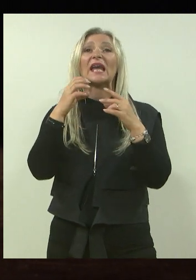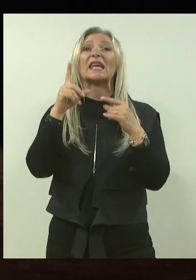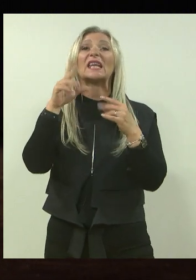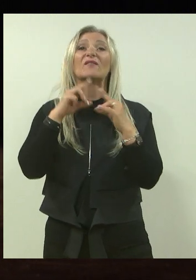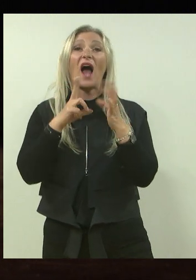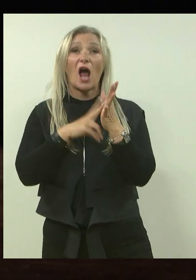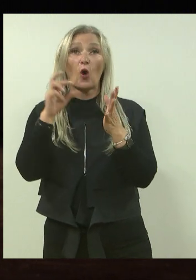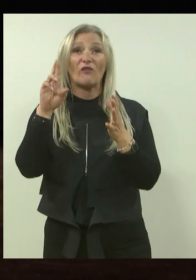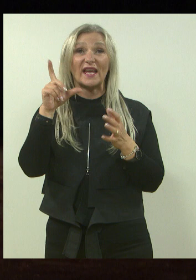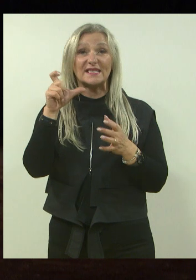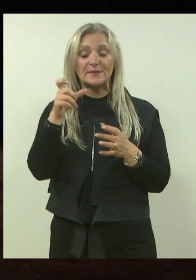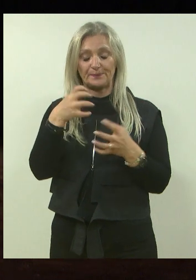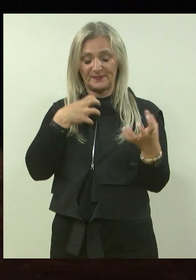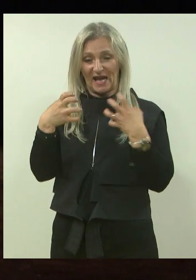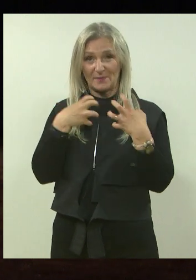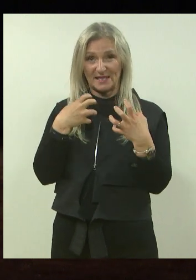Ivanovec, dramska sekcija